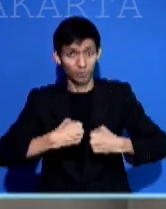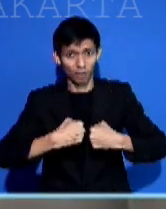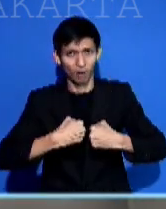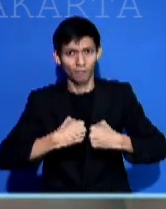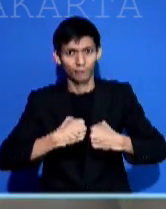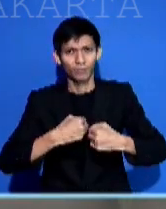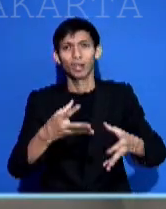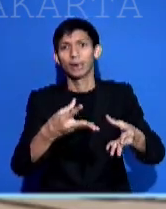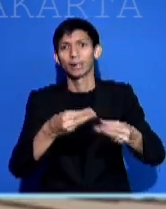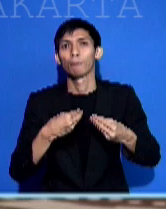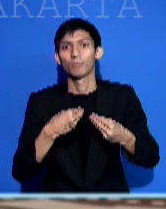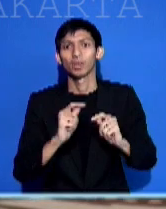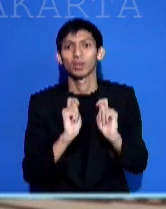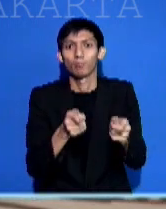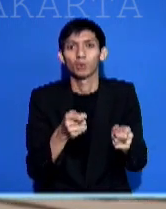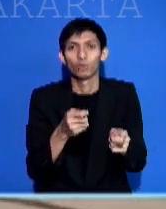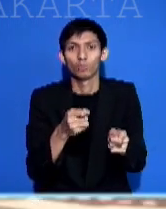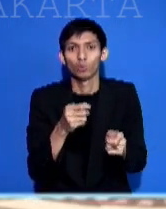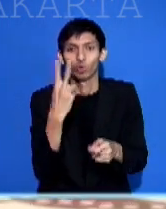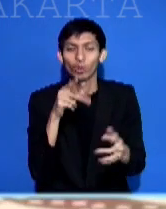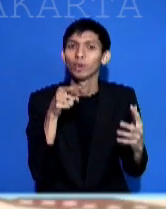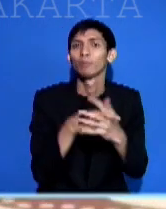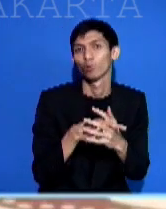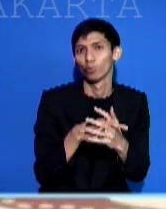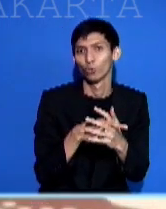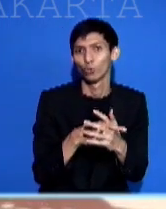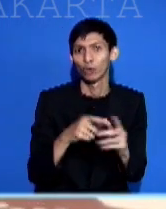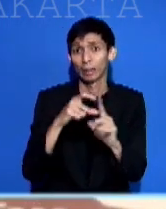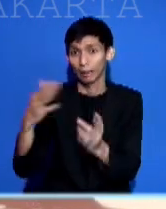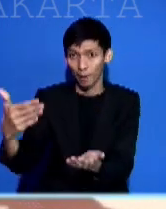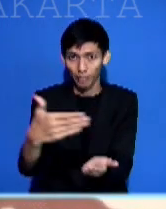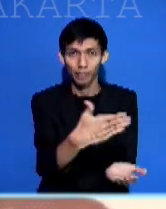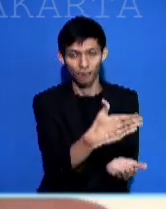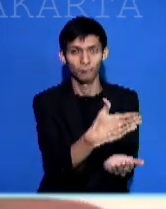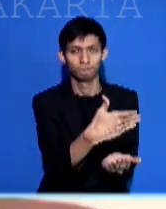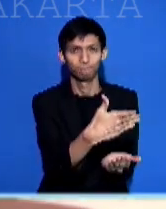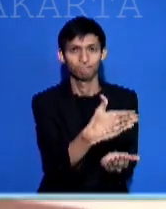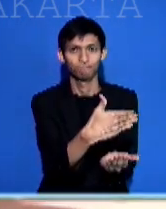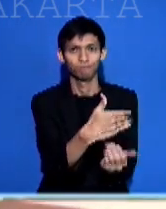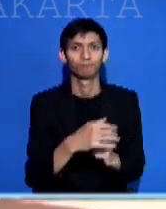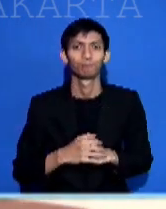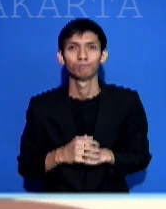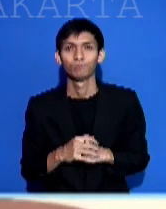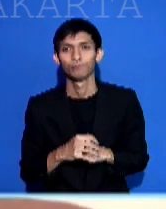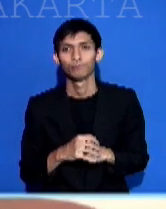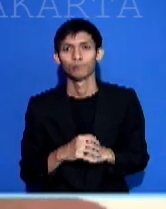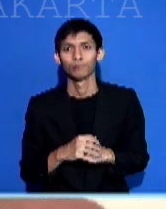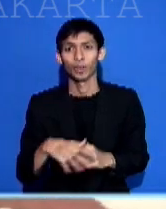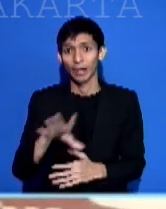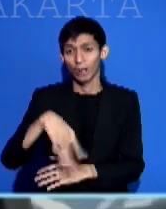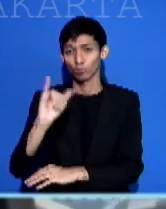sebagai pemilih. Berdasarkan data per 26 Januari, Kanwil Kemenkumham Daerah Istimewa Yogyakarta